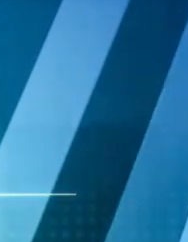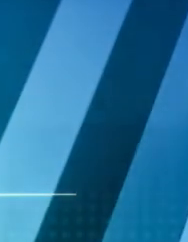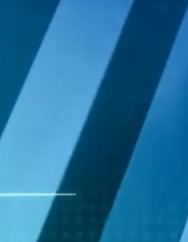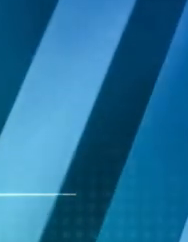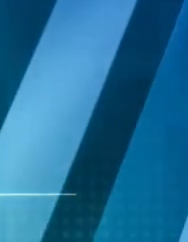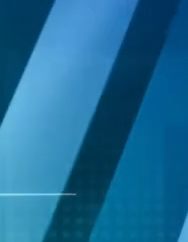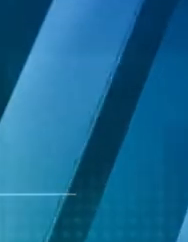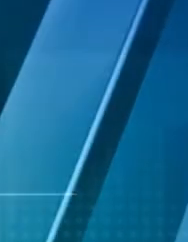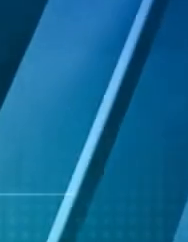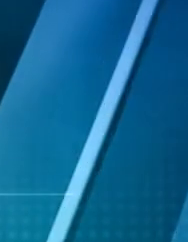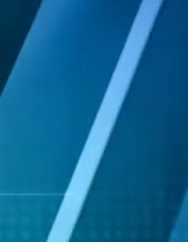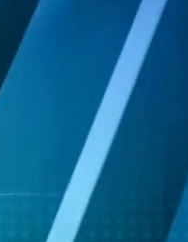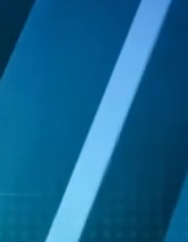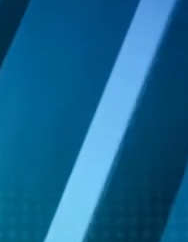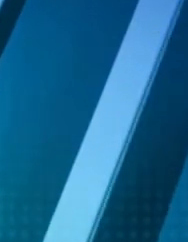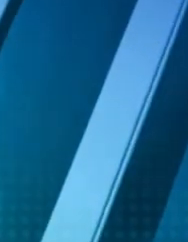Музика